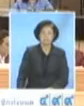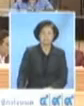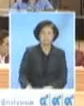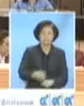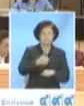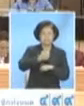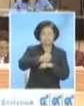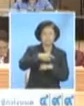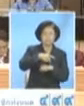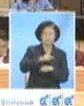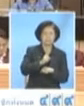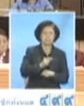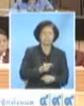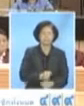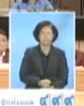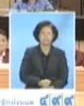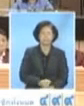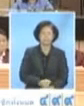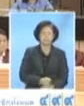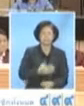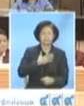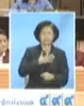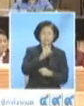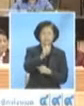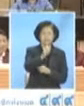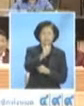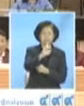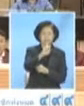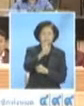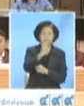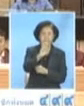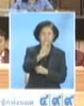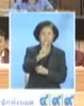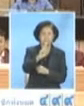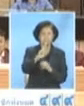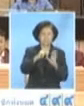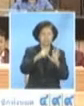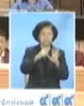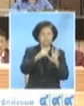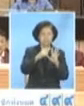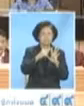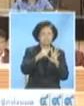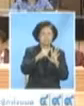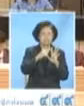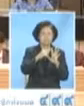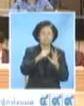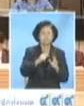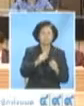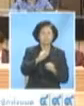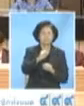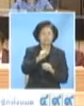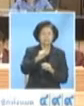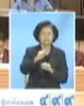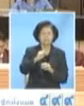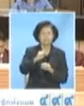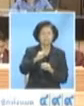ท่านประธานที่เคารพครับกับผมอิสระสมชัยสมาชิกสภาผู้แทนราษฎรระบบบัญชีร